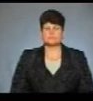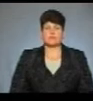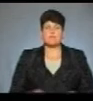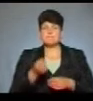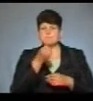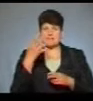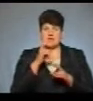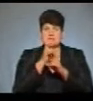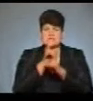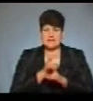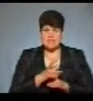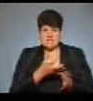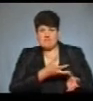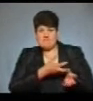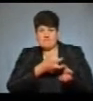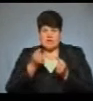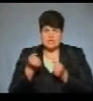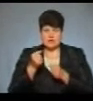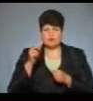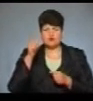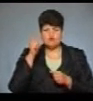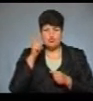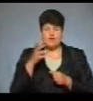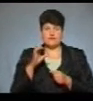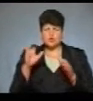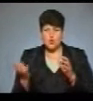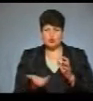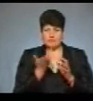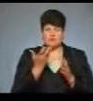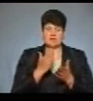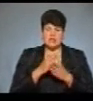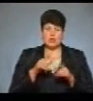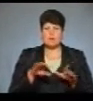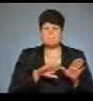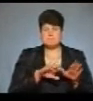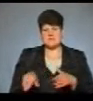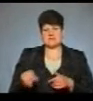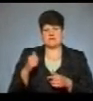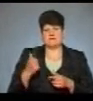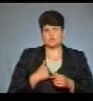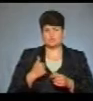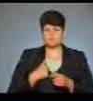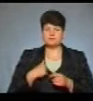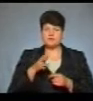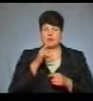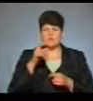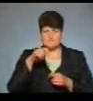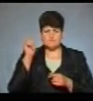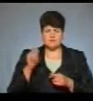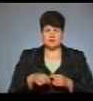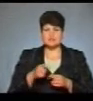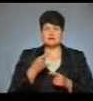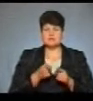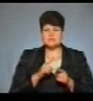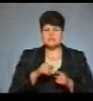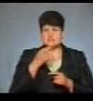15 скелетів, які витягнули з котлована в Чорткові, належать людям післявоєнного періоду 20-го століття. Такі результати – огляду антрополога